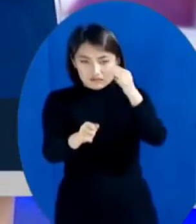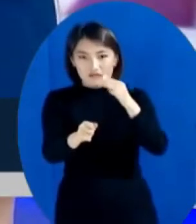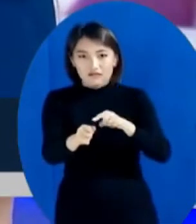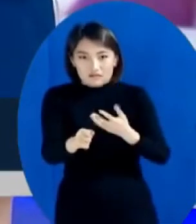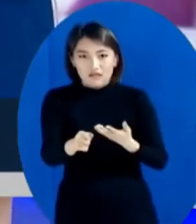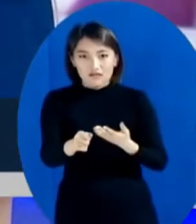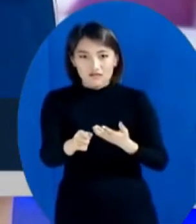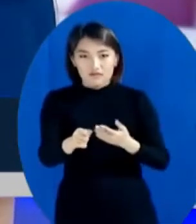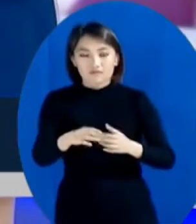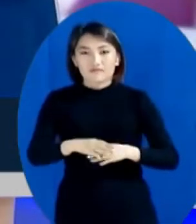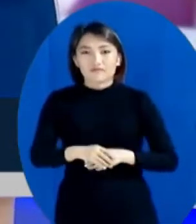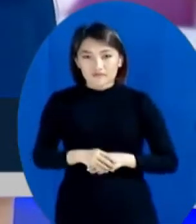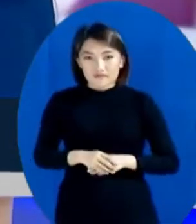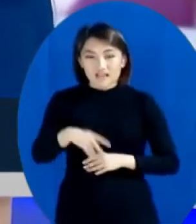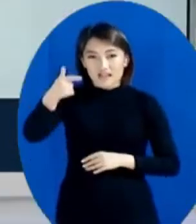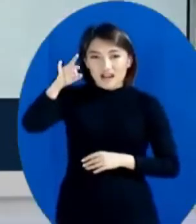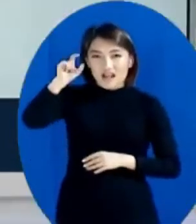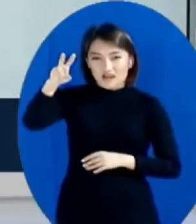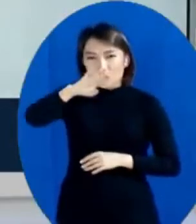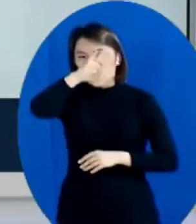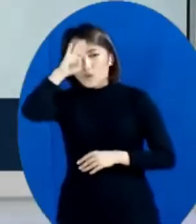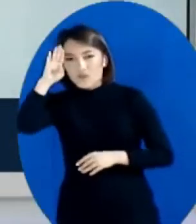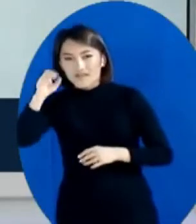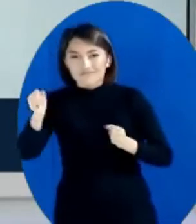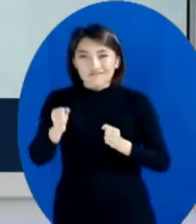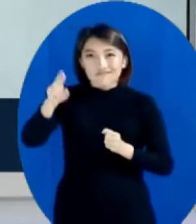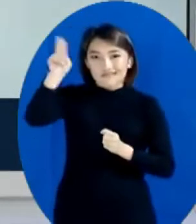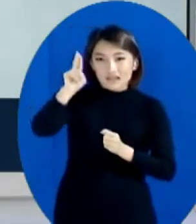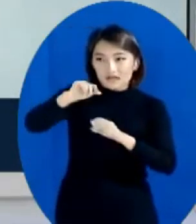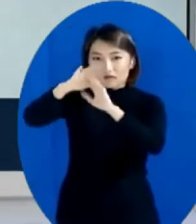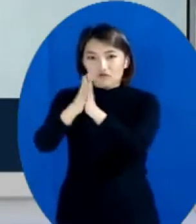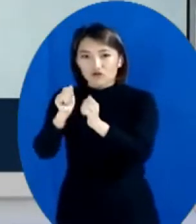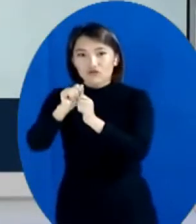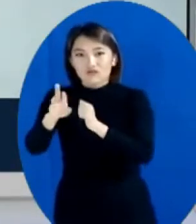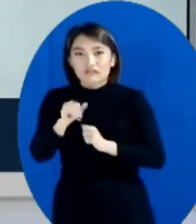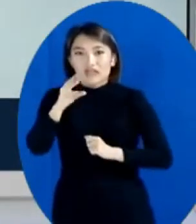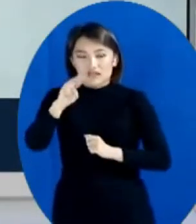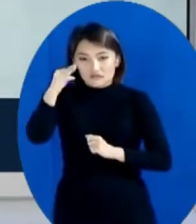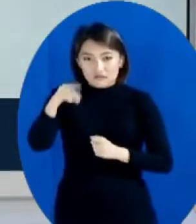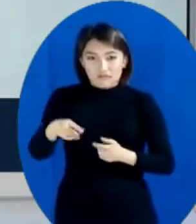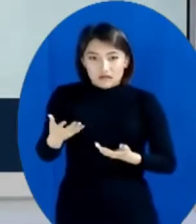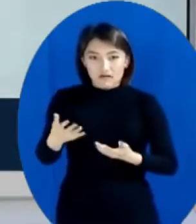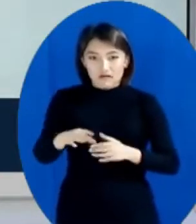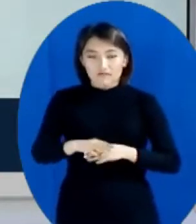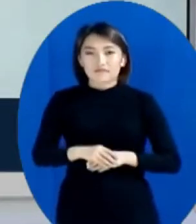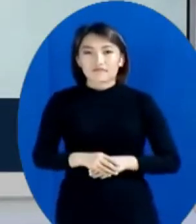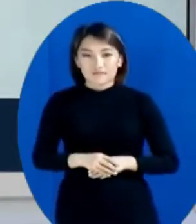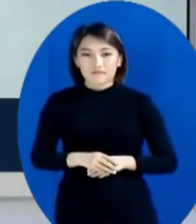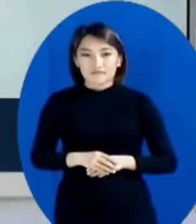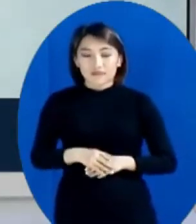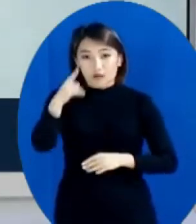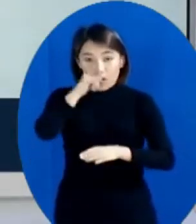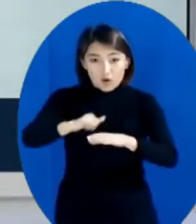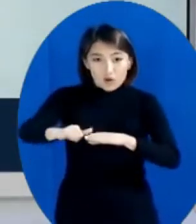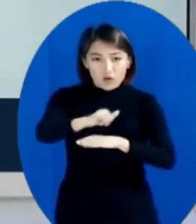байна. За, гэрэл цахилгаан дулааныхаа одоо төлбөрийг хэрхэн төлөх вэ гэдэг нь тодорхой биш байна. За, тэгээд дээр нь одоо энэ